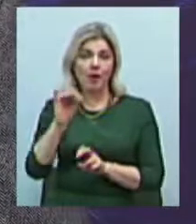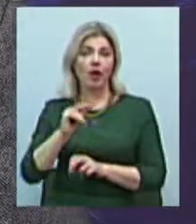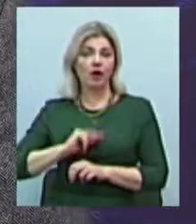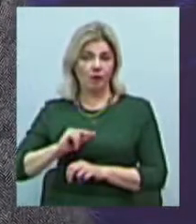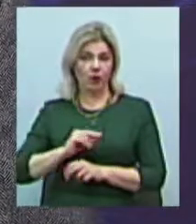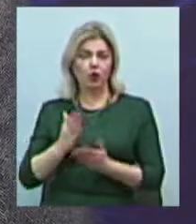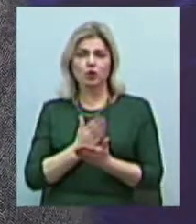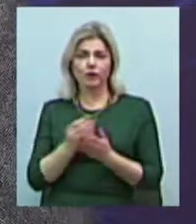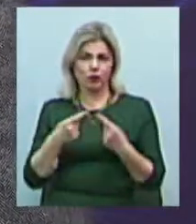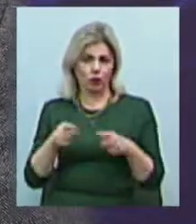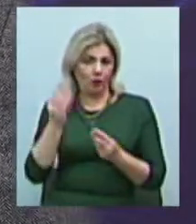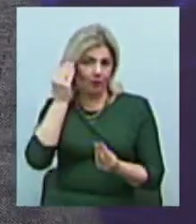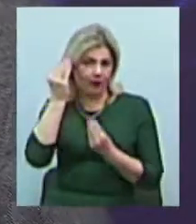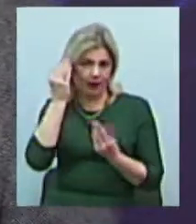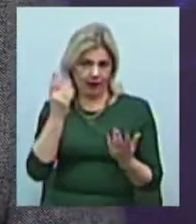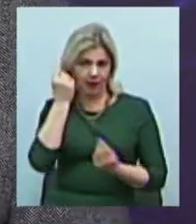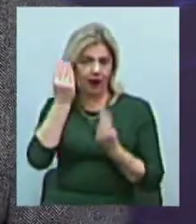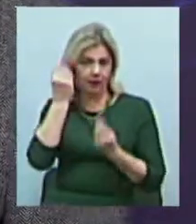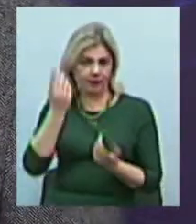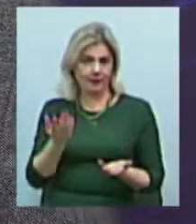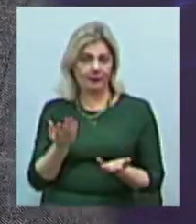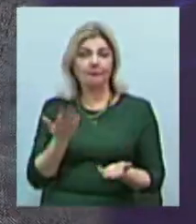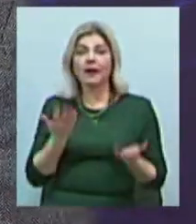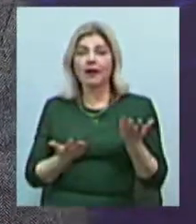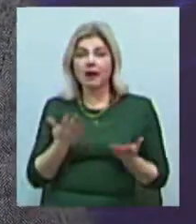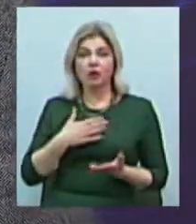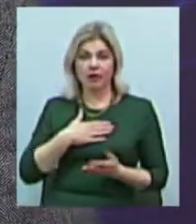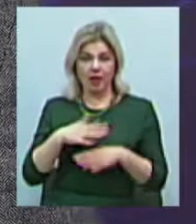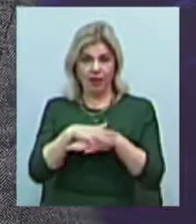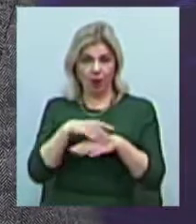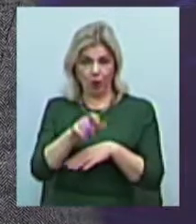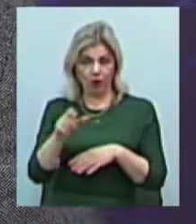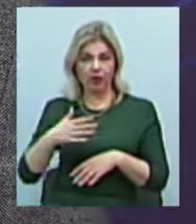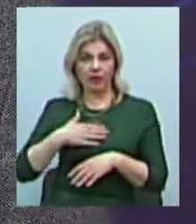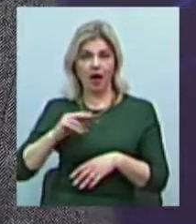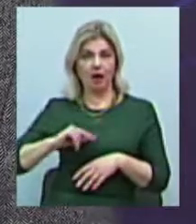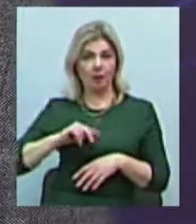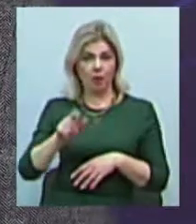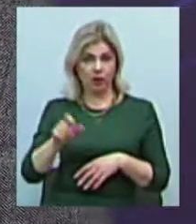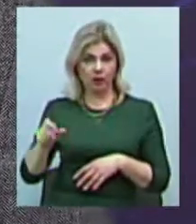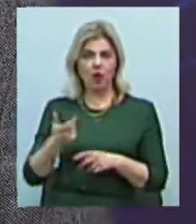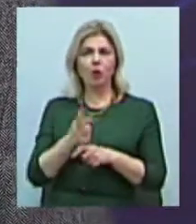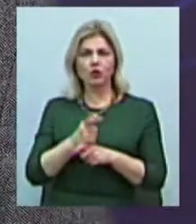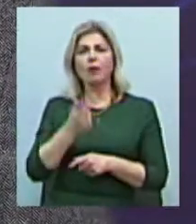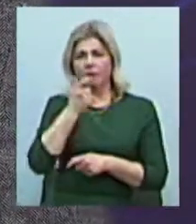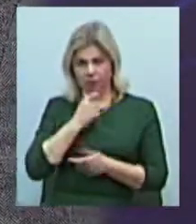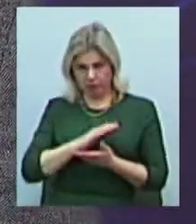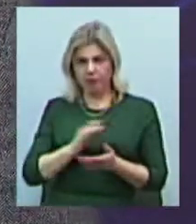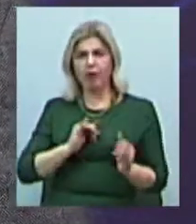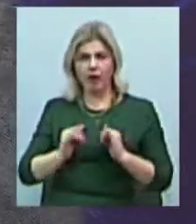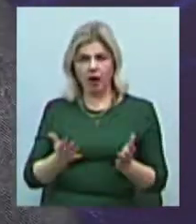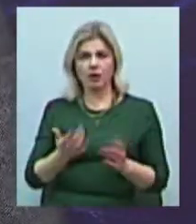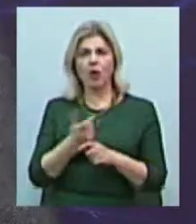працівників зовсім інший менталітет. Якщо наш народ, наші працівники, які є дуже порядні, є